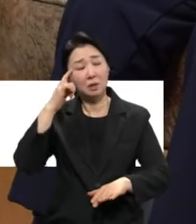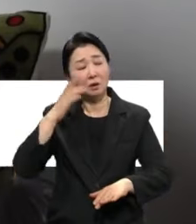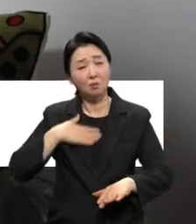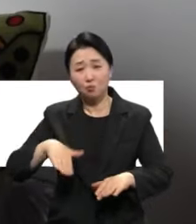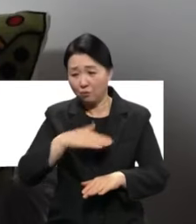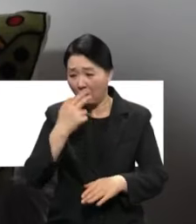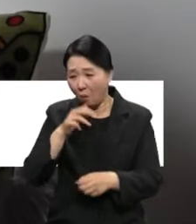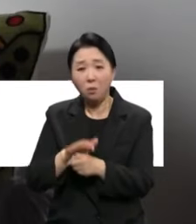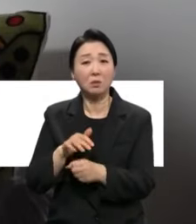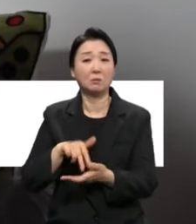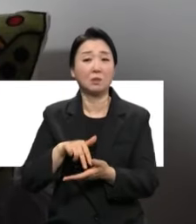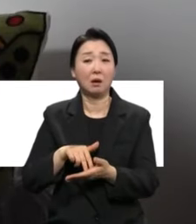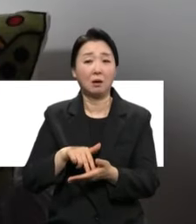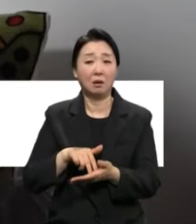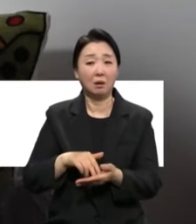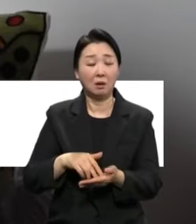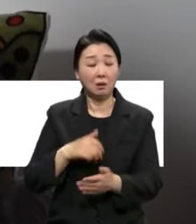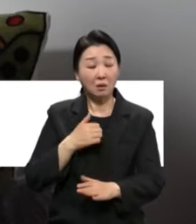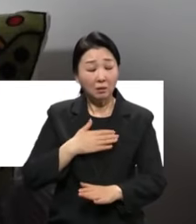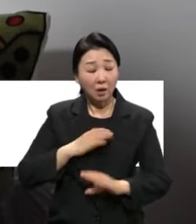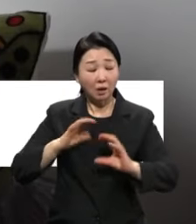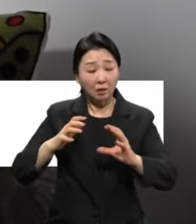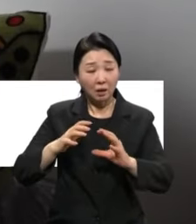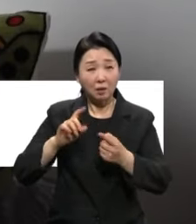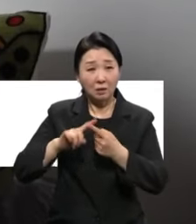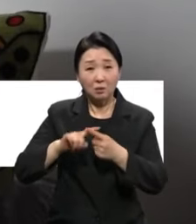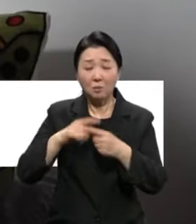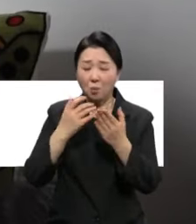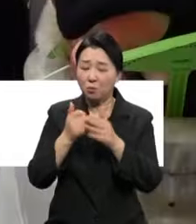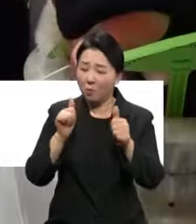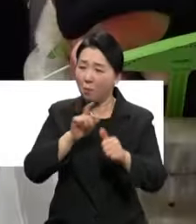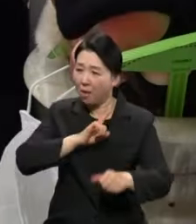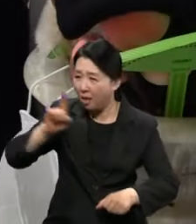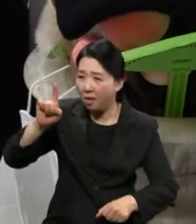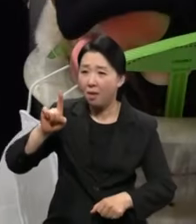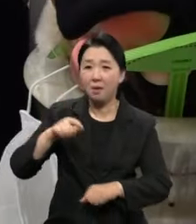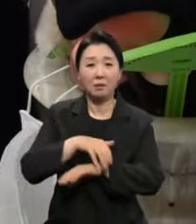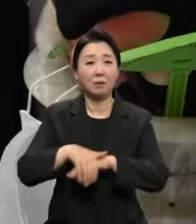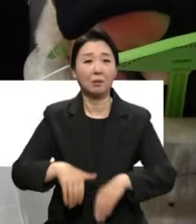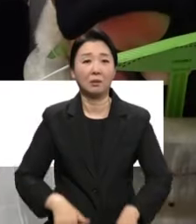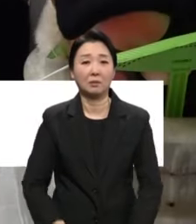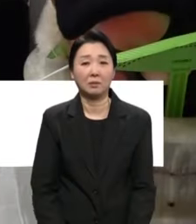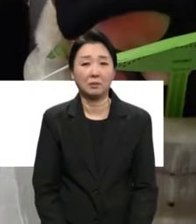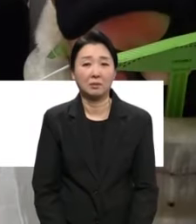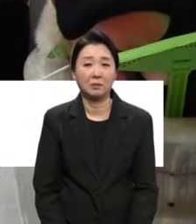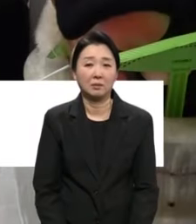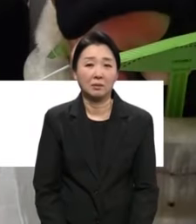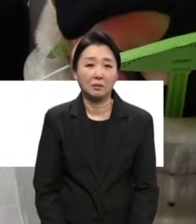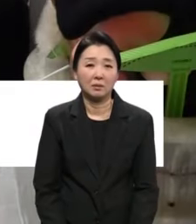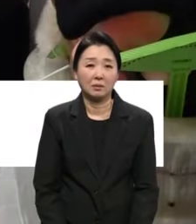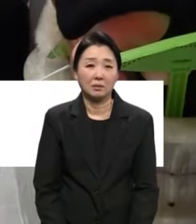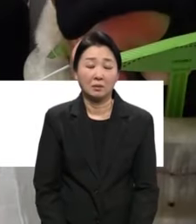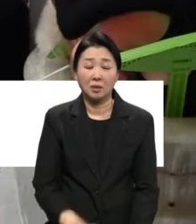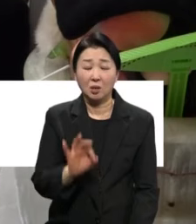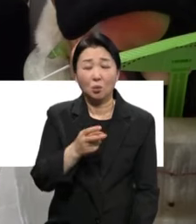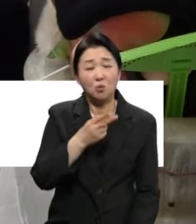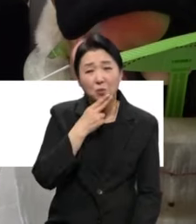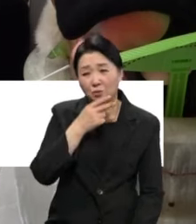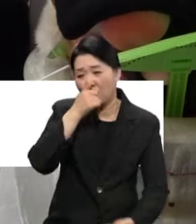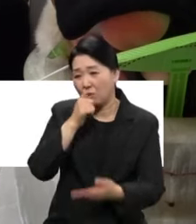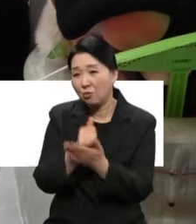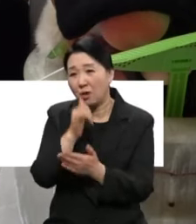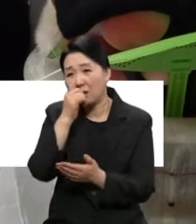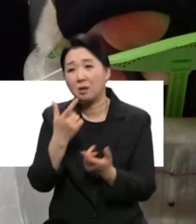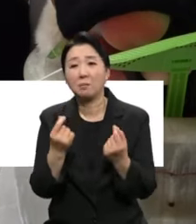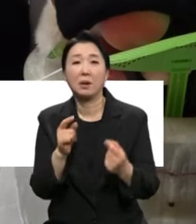진짜 나라를 상대로 이거 소송까지 걸어야 되나. 참 무슨 유죄라는 말이고